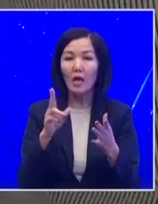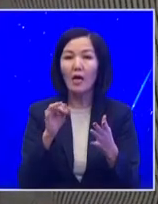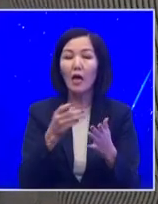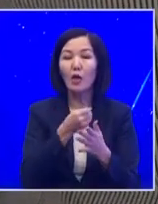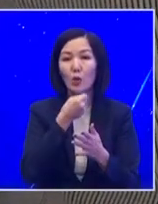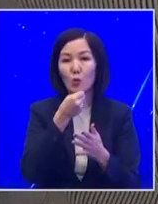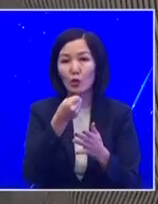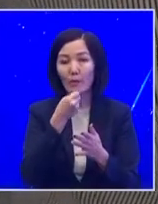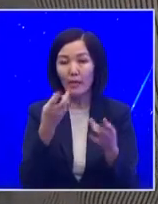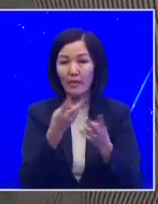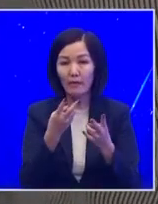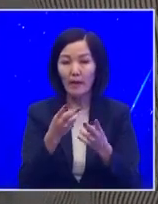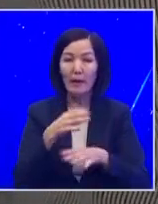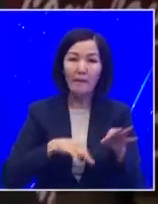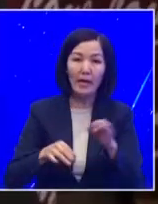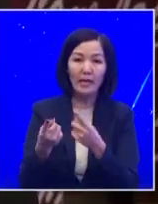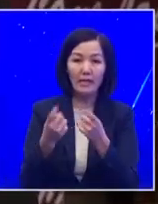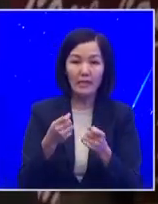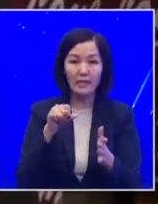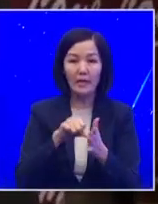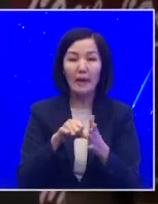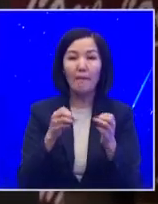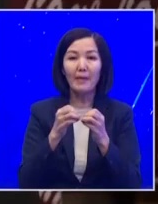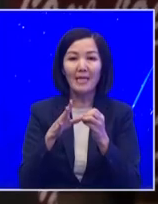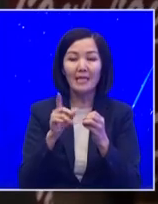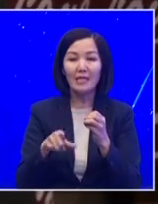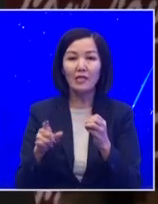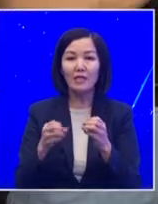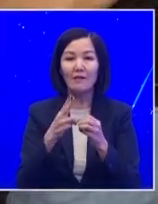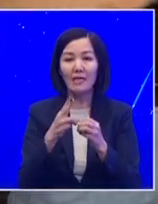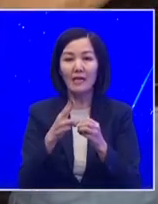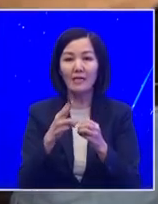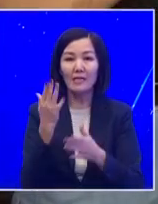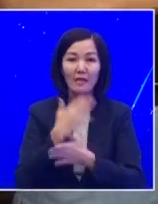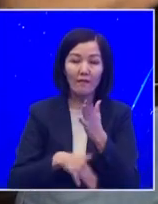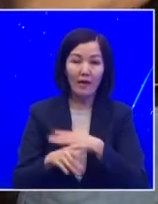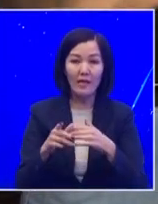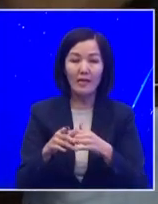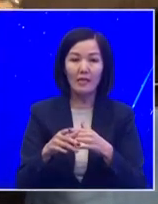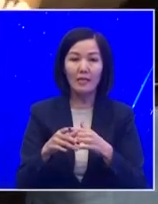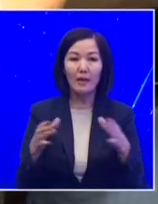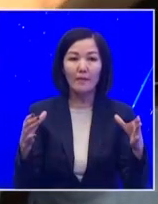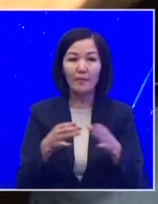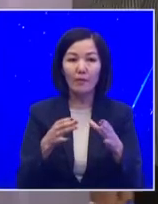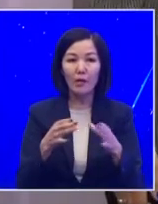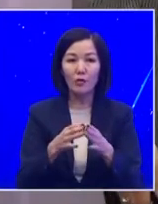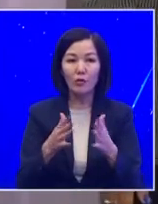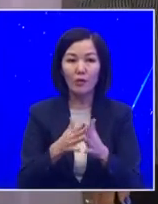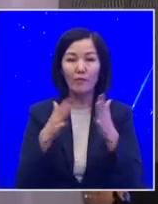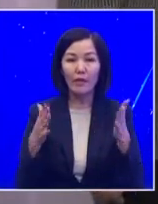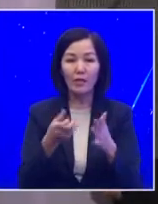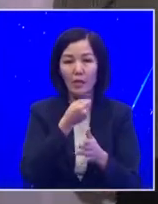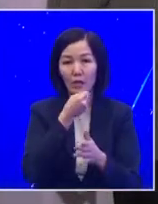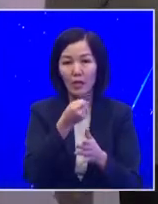На сегодняшний день в проекте задействовано 15 молодых людей, 12 из которых имеют инвалидность. Небольшой штат сотрудников состоит из